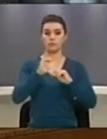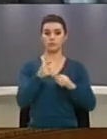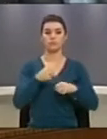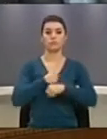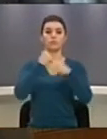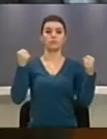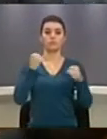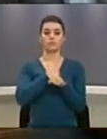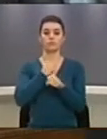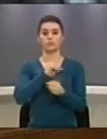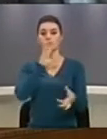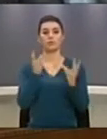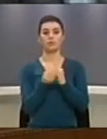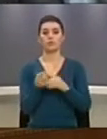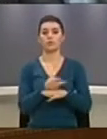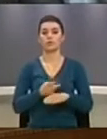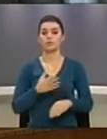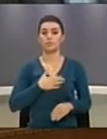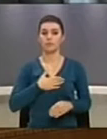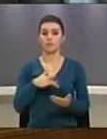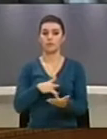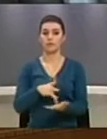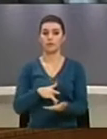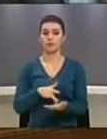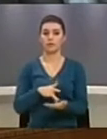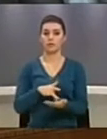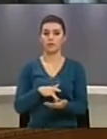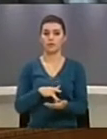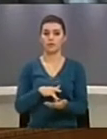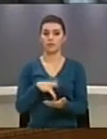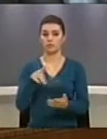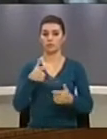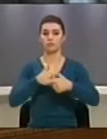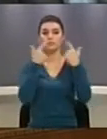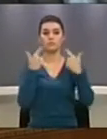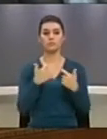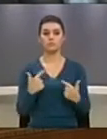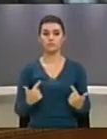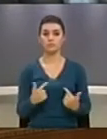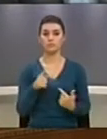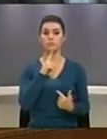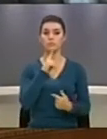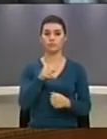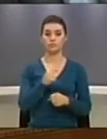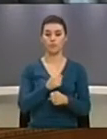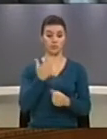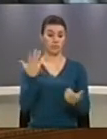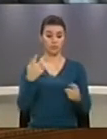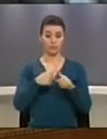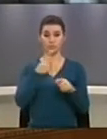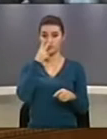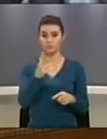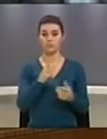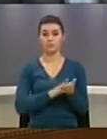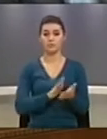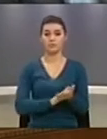mundësinë e përdorimit të gjitha kapaciteteve nxjerrëse dhe përpunuese që do duhet të kishte ky kombinat. E kemi parë që nëse trepsha